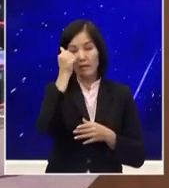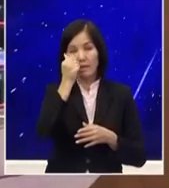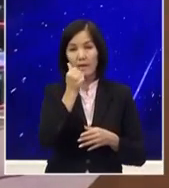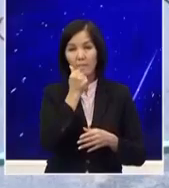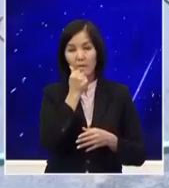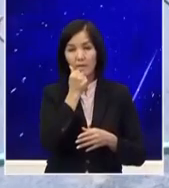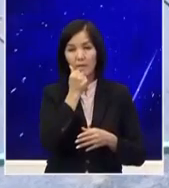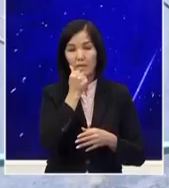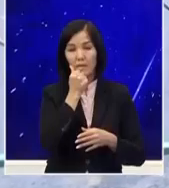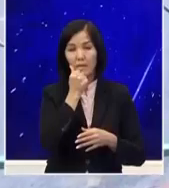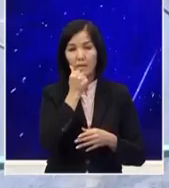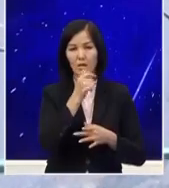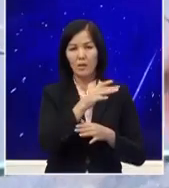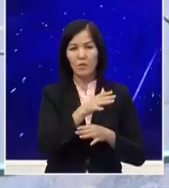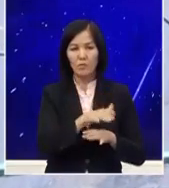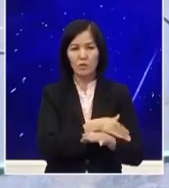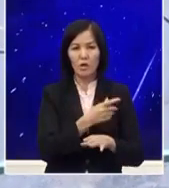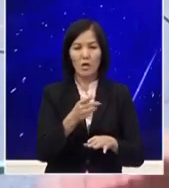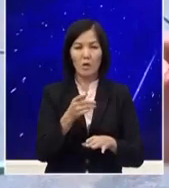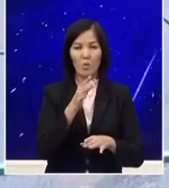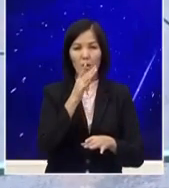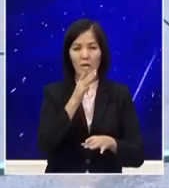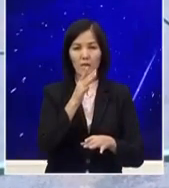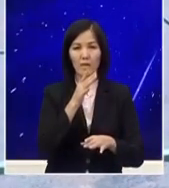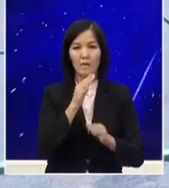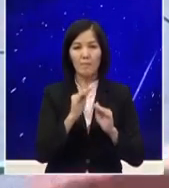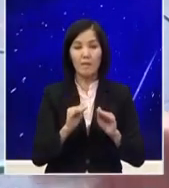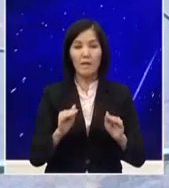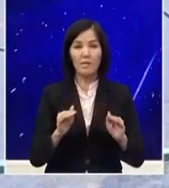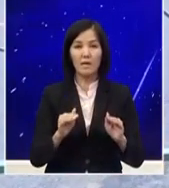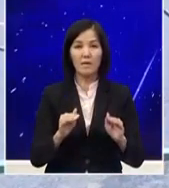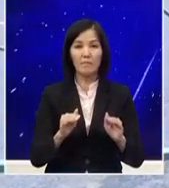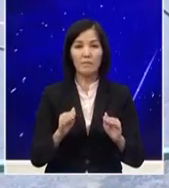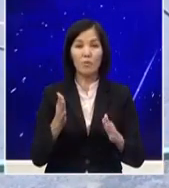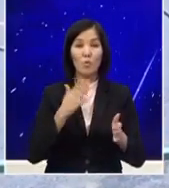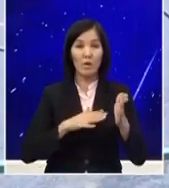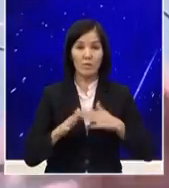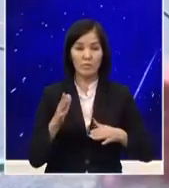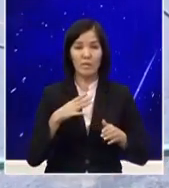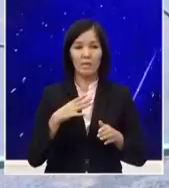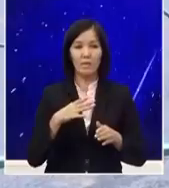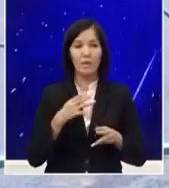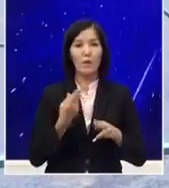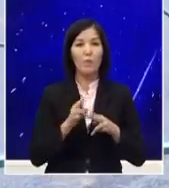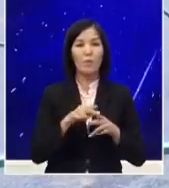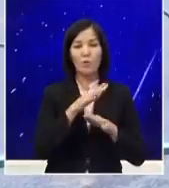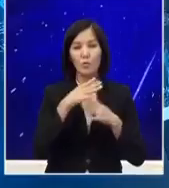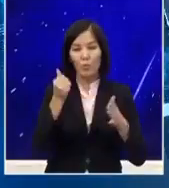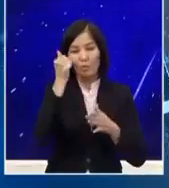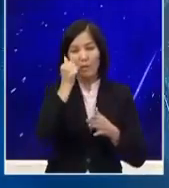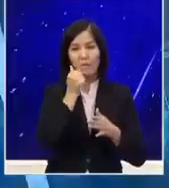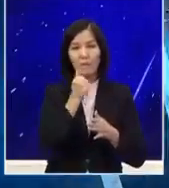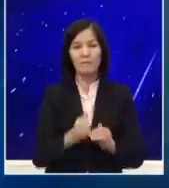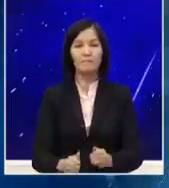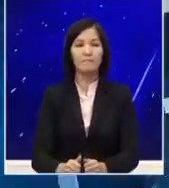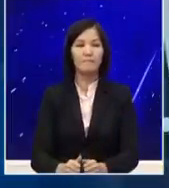айтамыз. Көптен бері халқымыз да, бала шағаларымыздың бәрі қуанып қалды. Өте көп рахмет айтамыз.